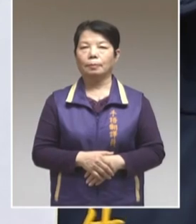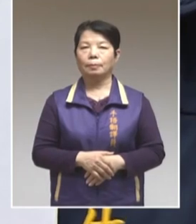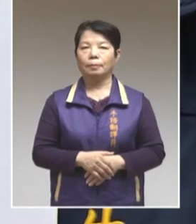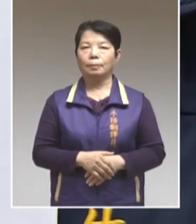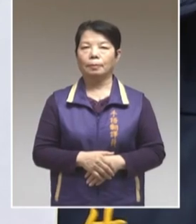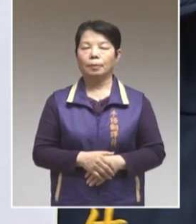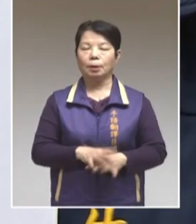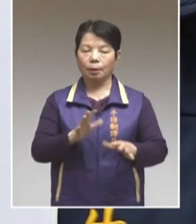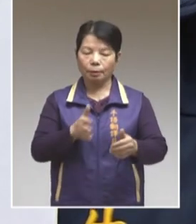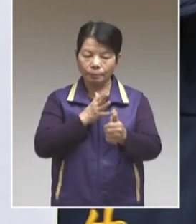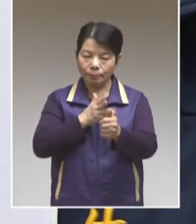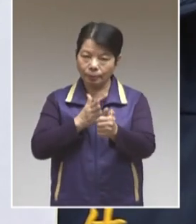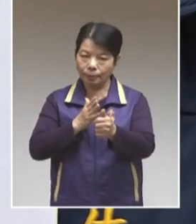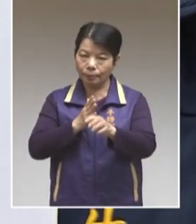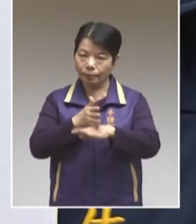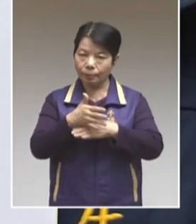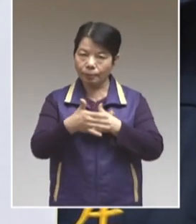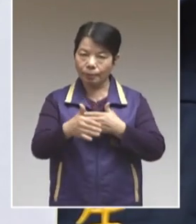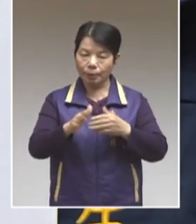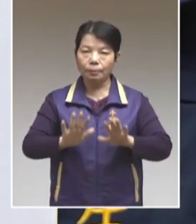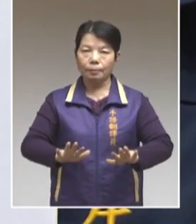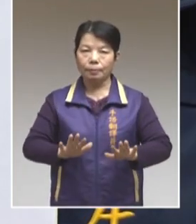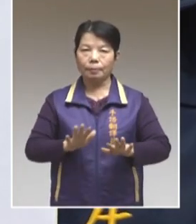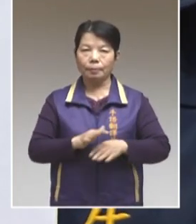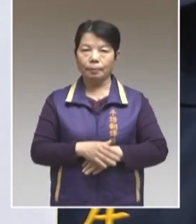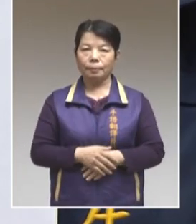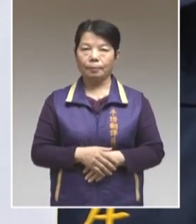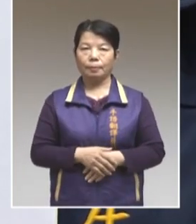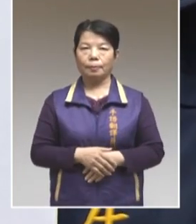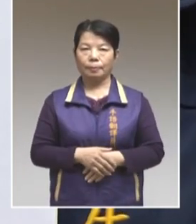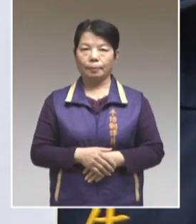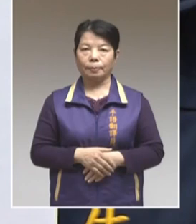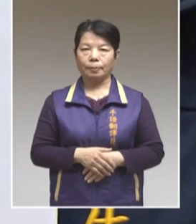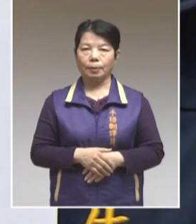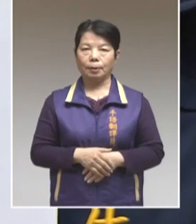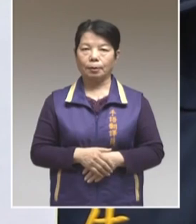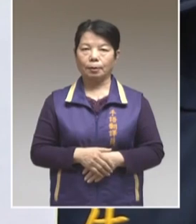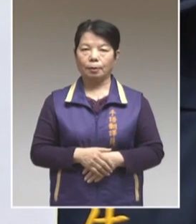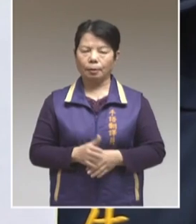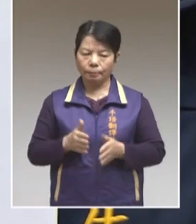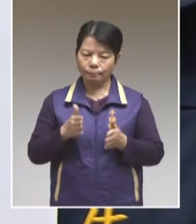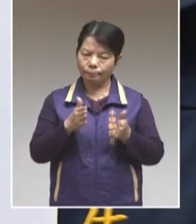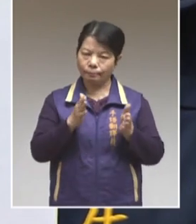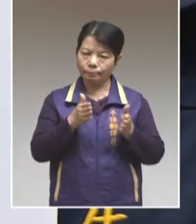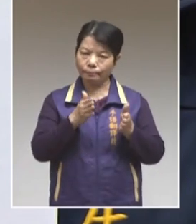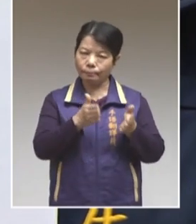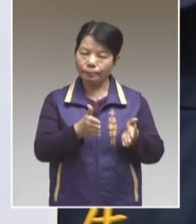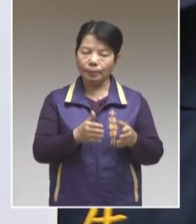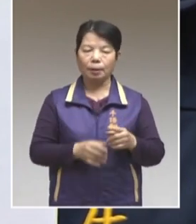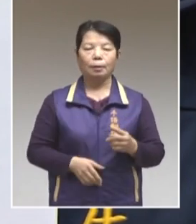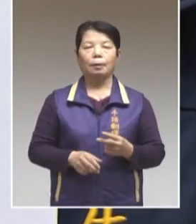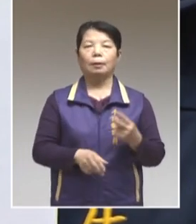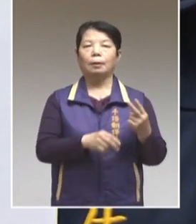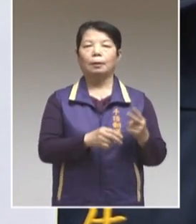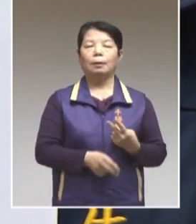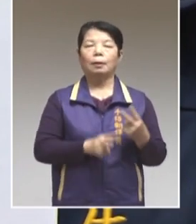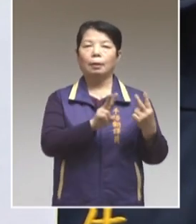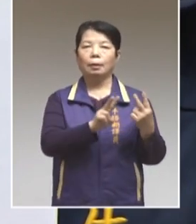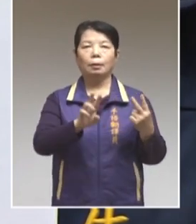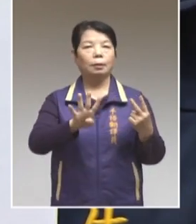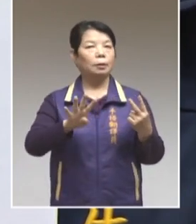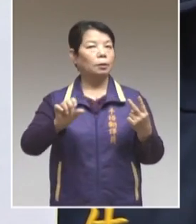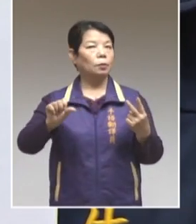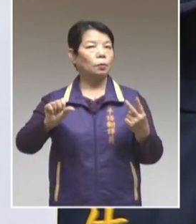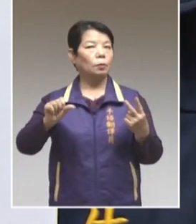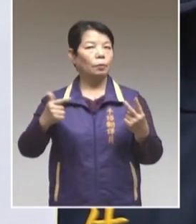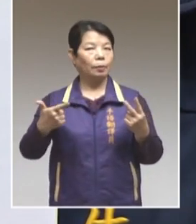整个的一个疫调过程里面，目前我们比较倾向怀疑在22456这个